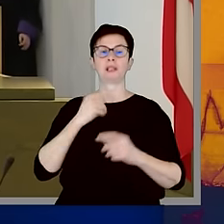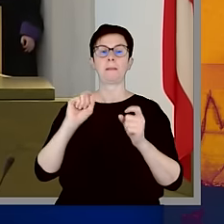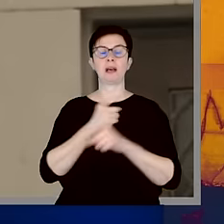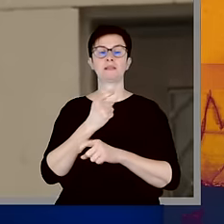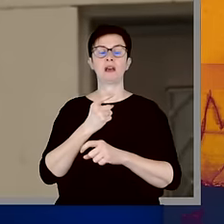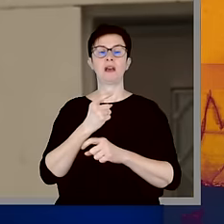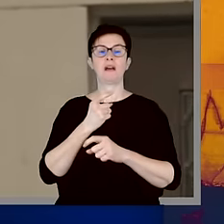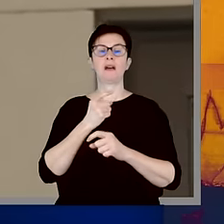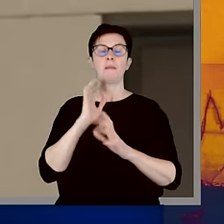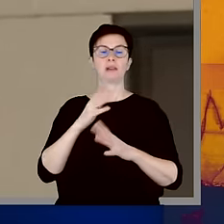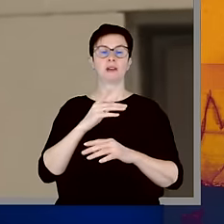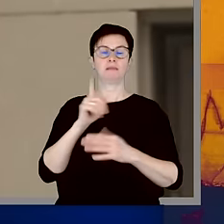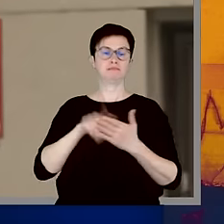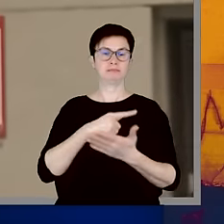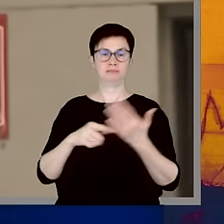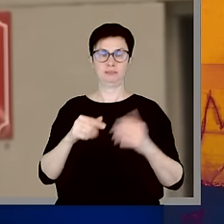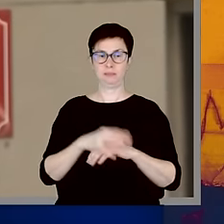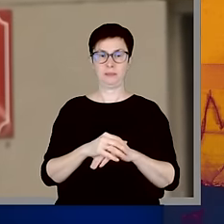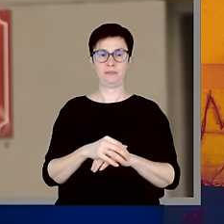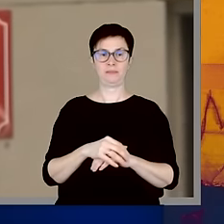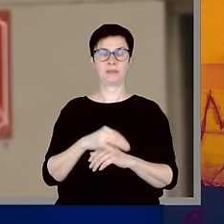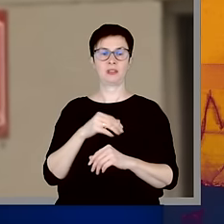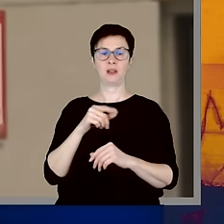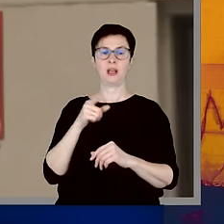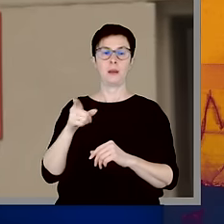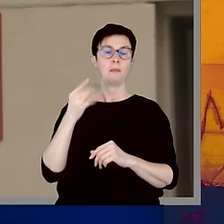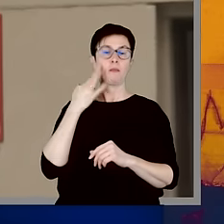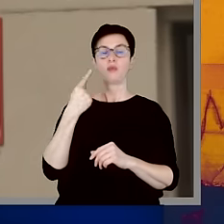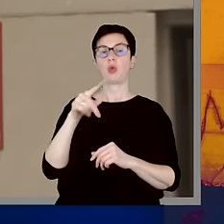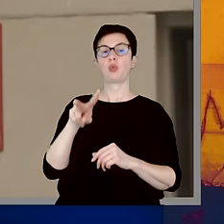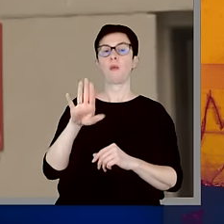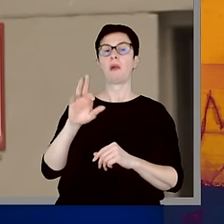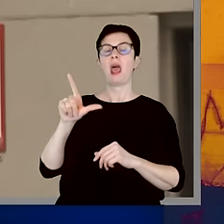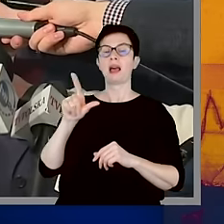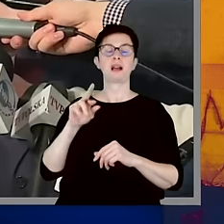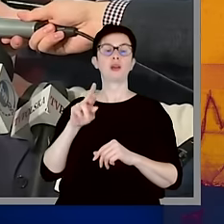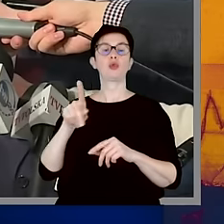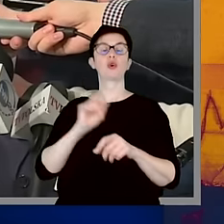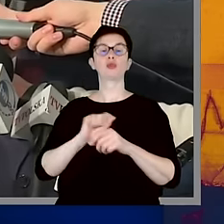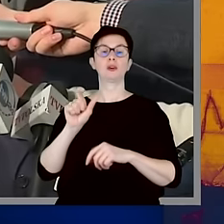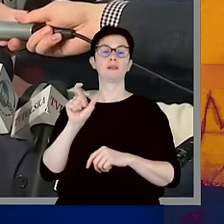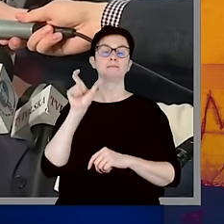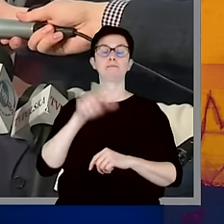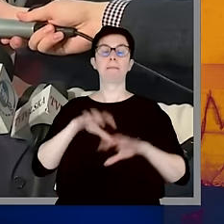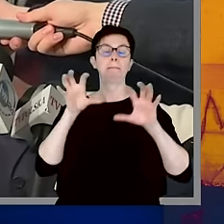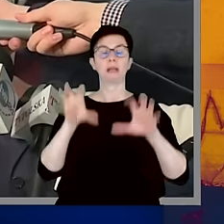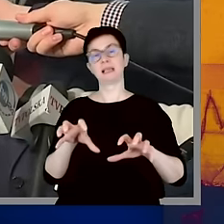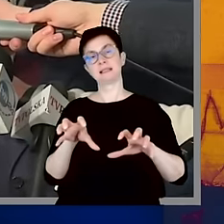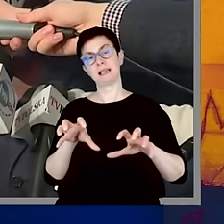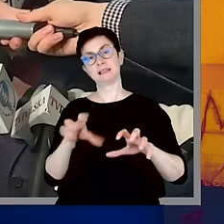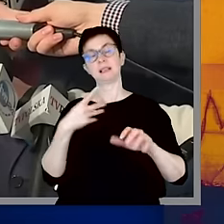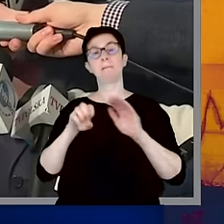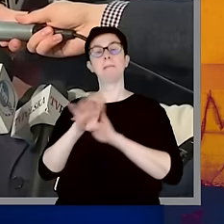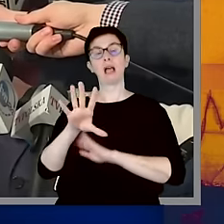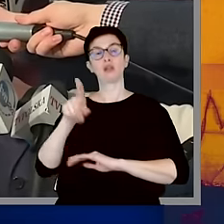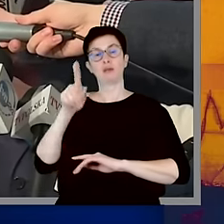I pani poseł, jedynymi dublerami, pani użyła tego słowa, to są ci prezesi mediów publicznych